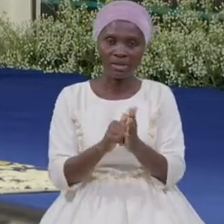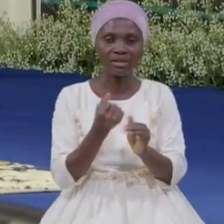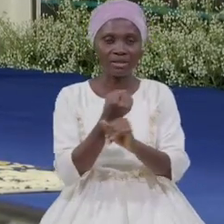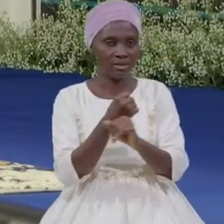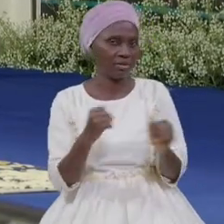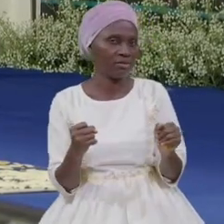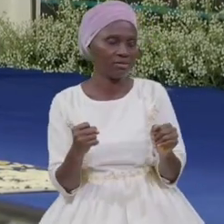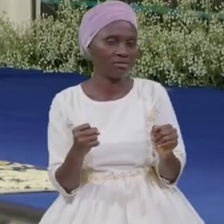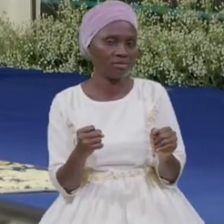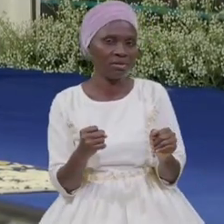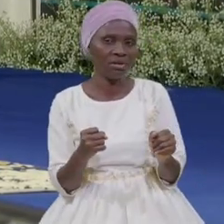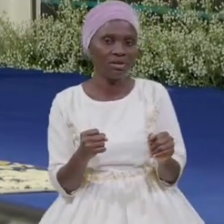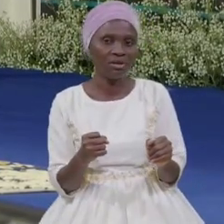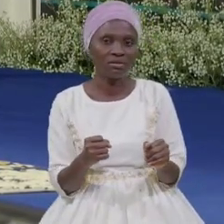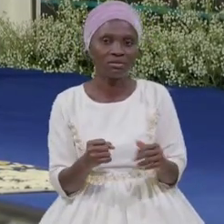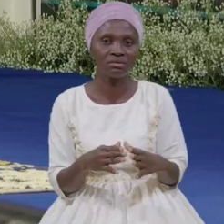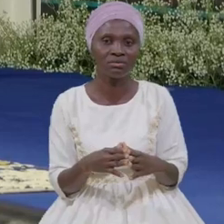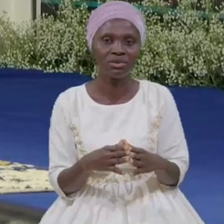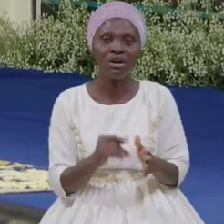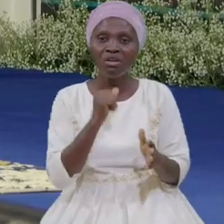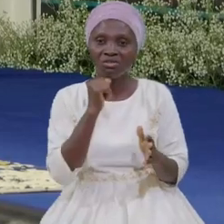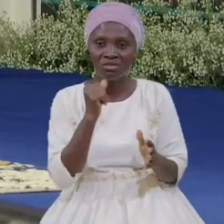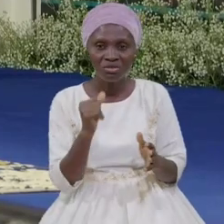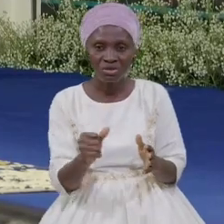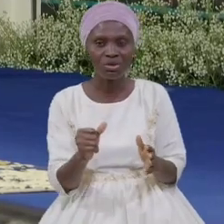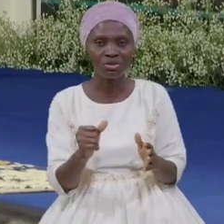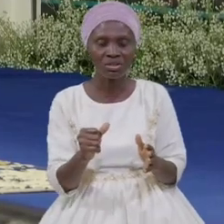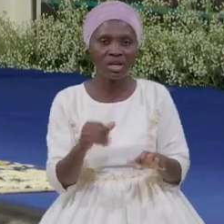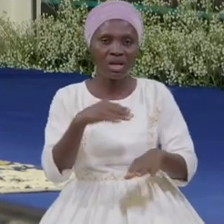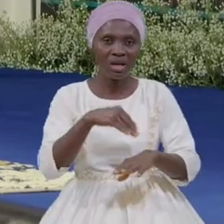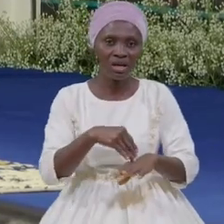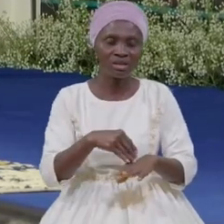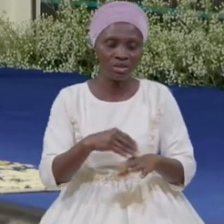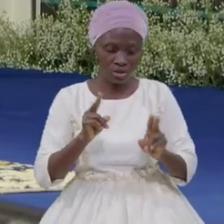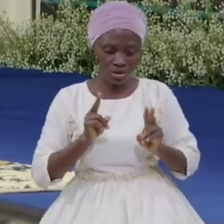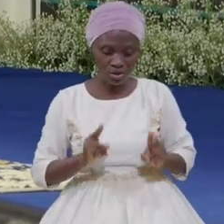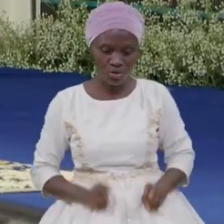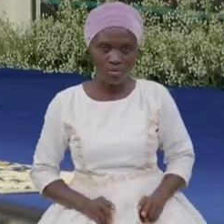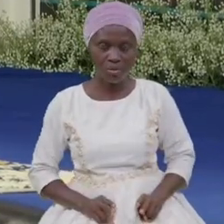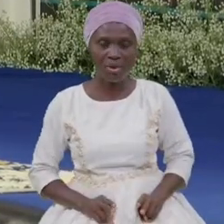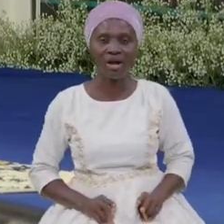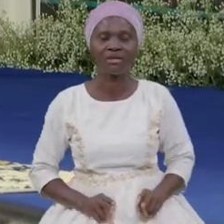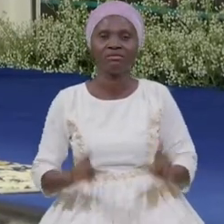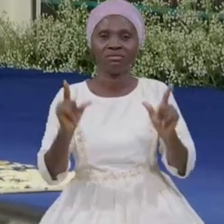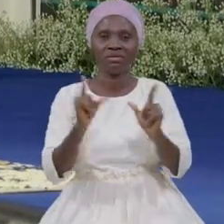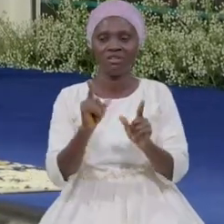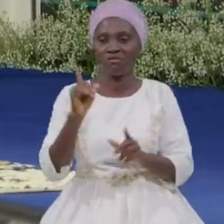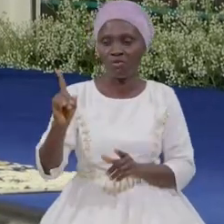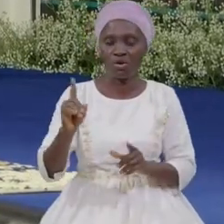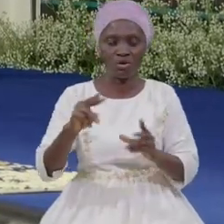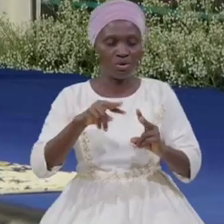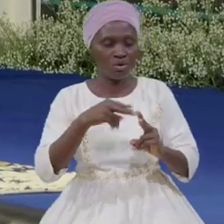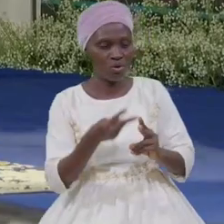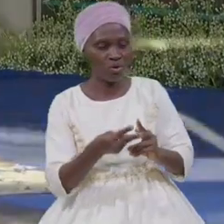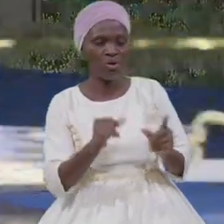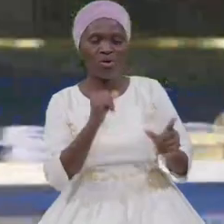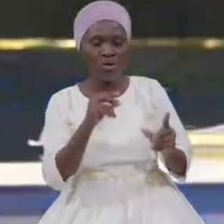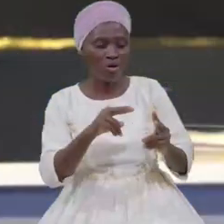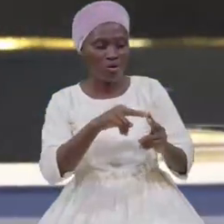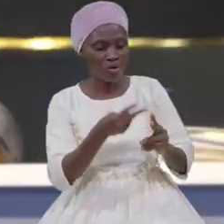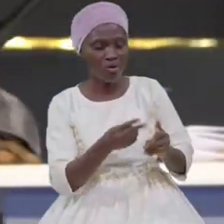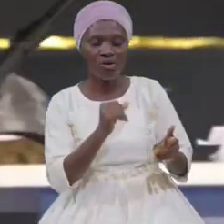t'es pas catégorie 1, pas même de la deuxième catégorie, Le temps de l'évangile, la troisième